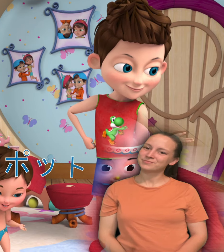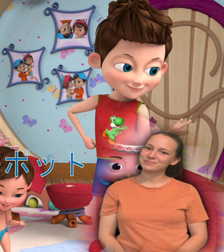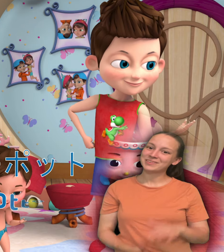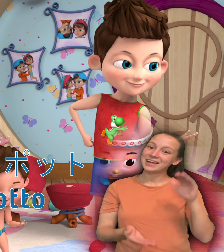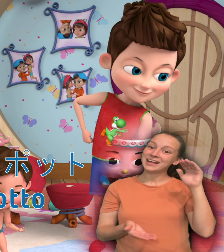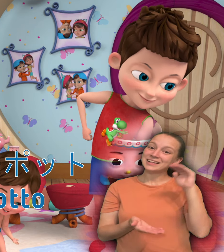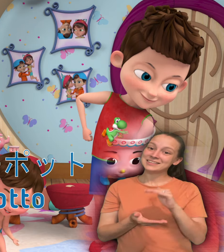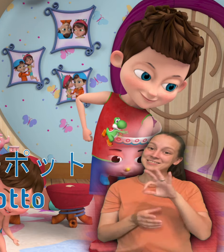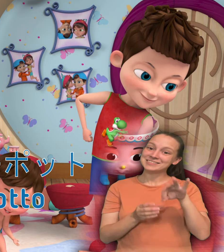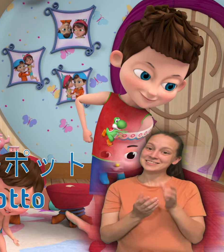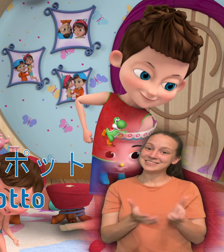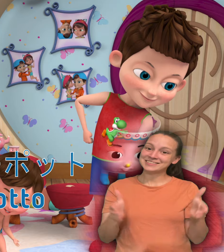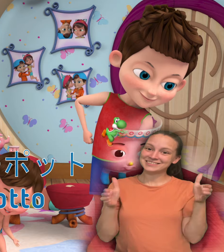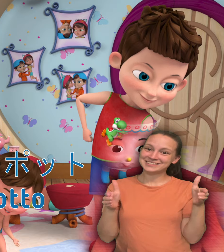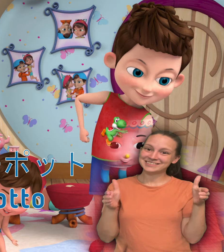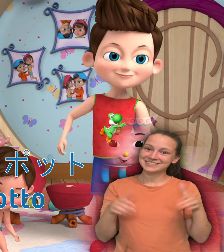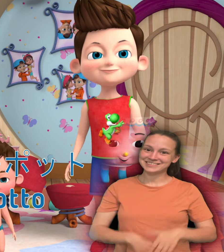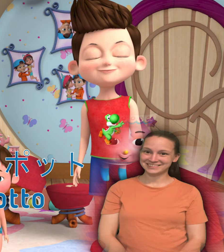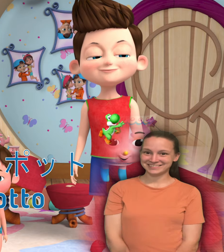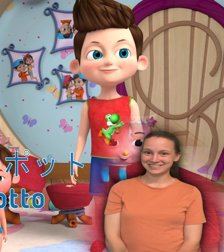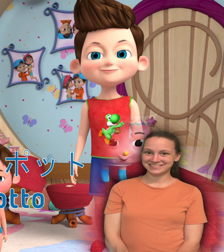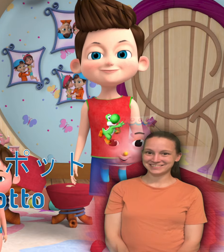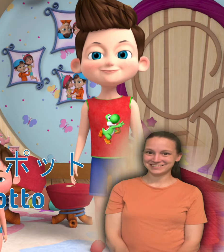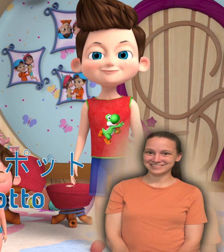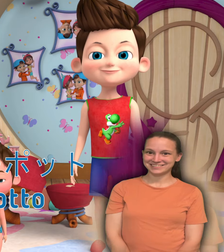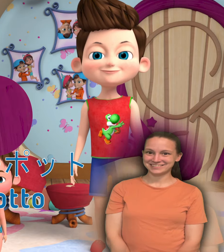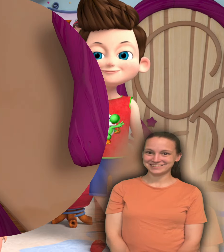終わり僕はチーポット